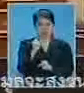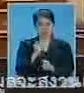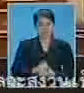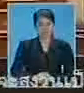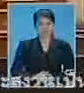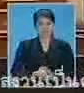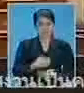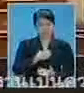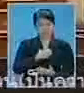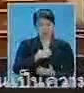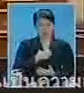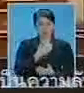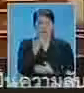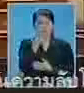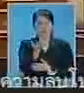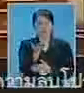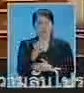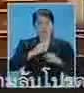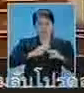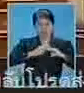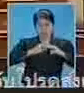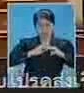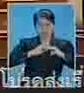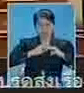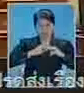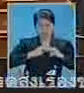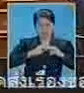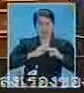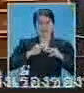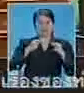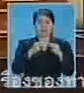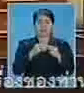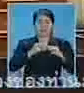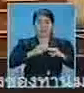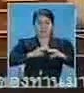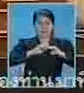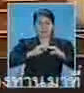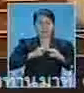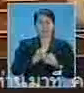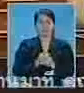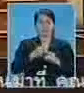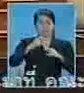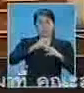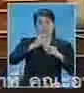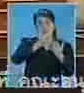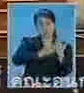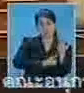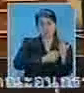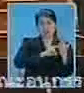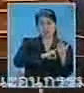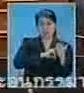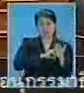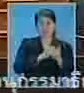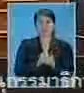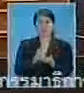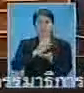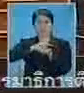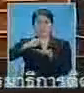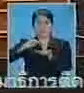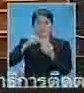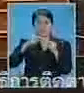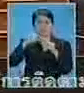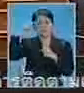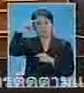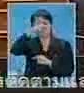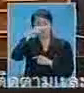ที่จะไปขอออกสลากเองนะฮะแต่ทางมูลนิธิ Miracle of Life เนี่ย